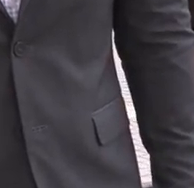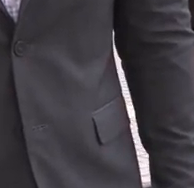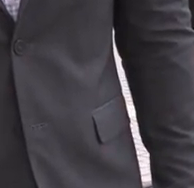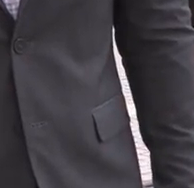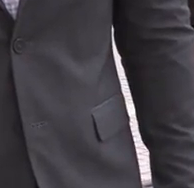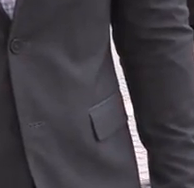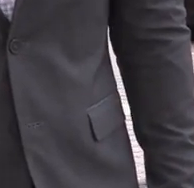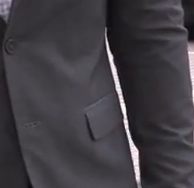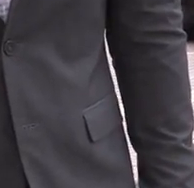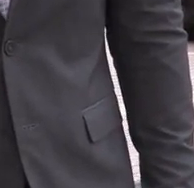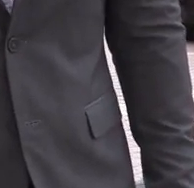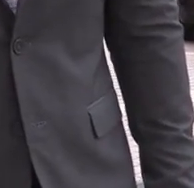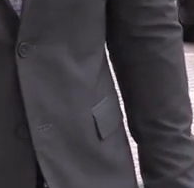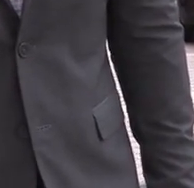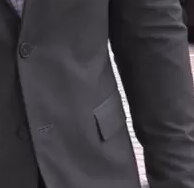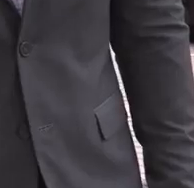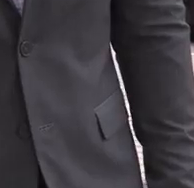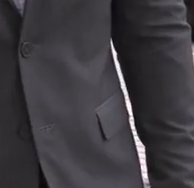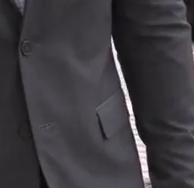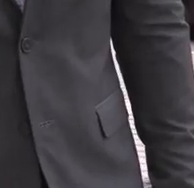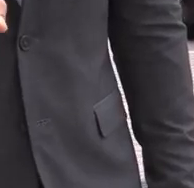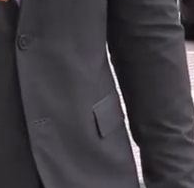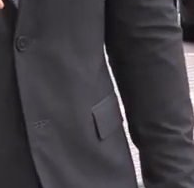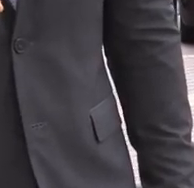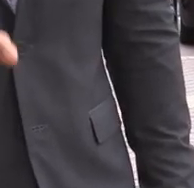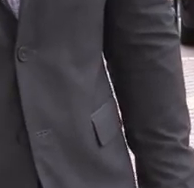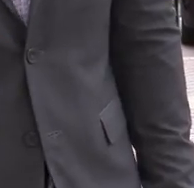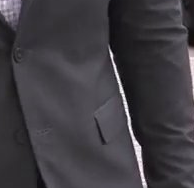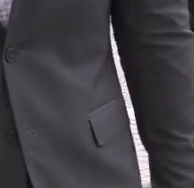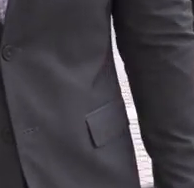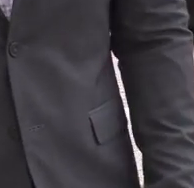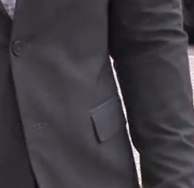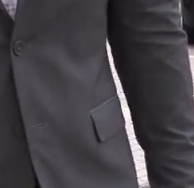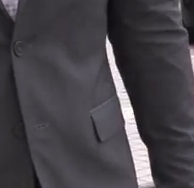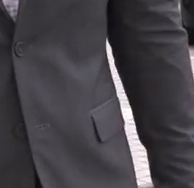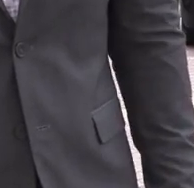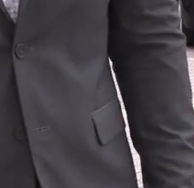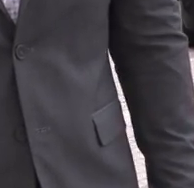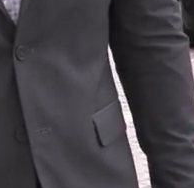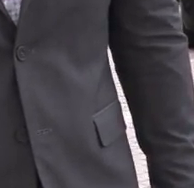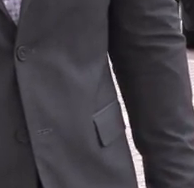Semuanya kini dalam Buletin TV3 dan pastikan anda subscribe YouTube Buletin TV3.